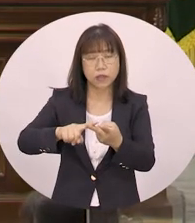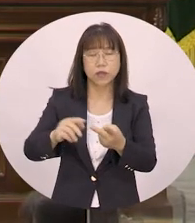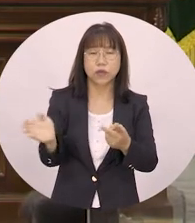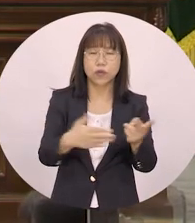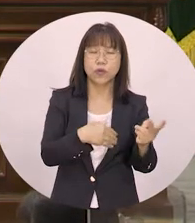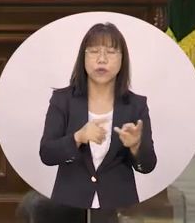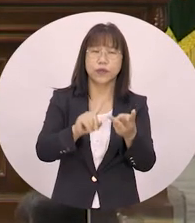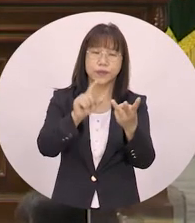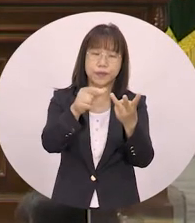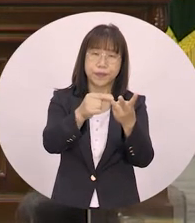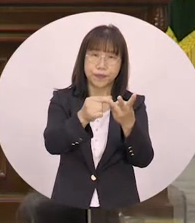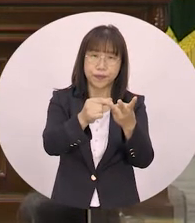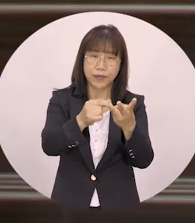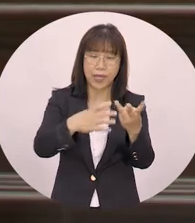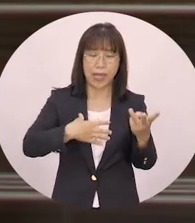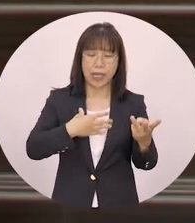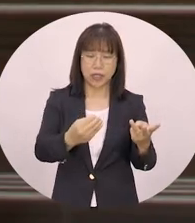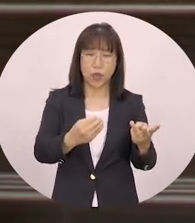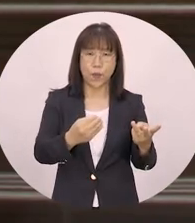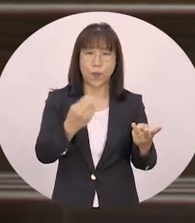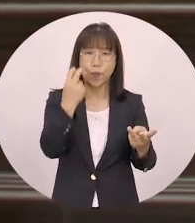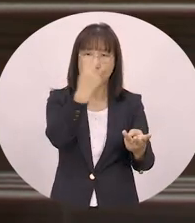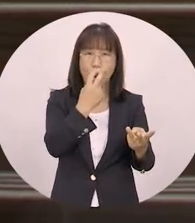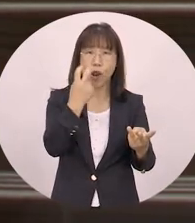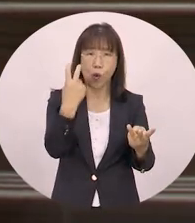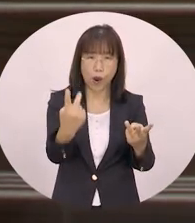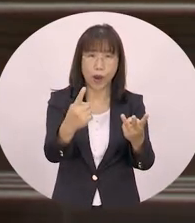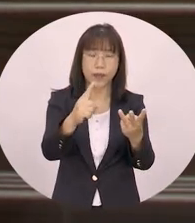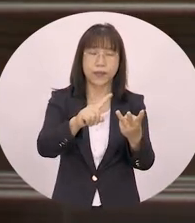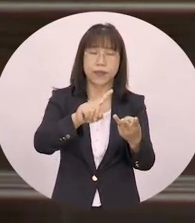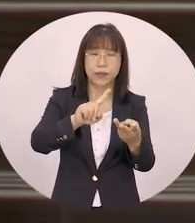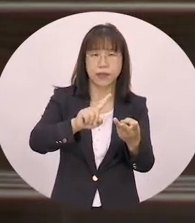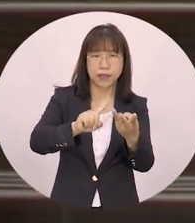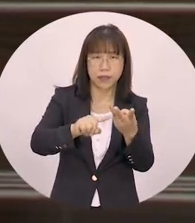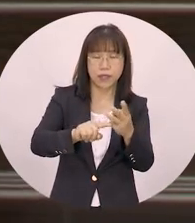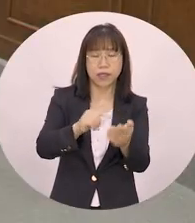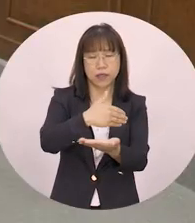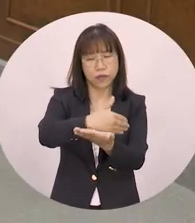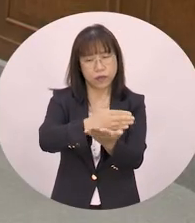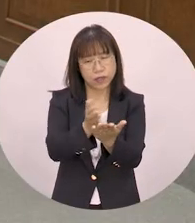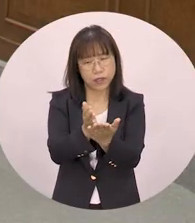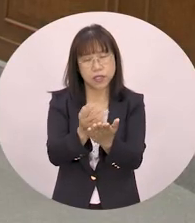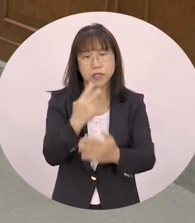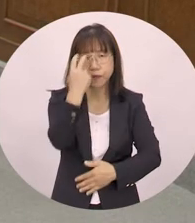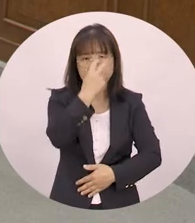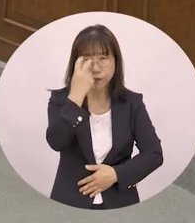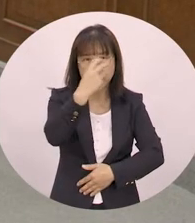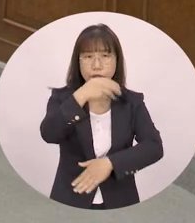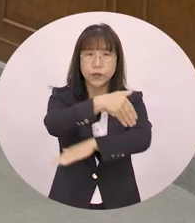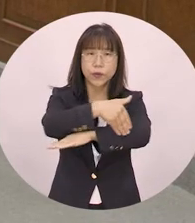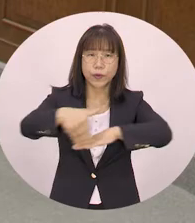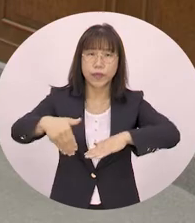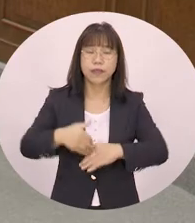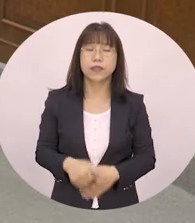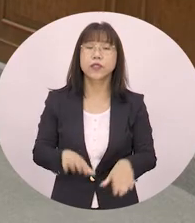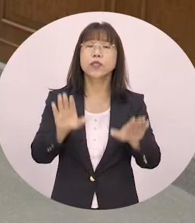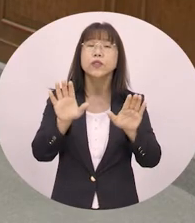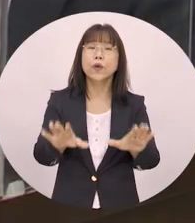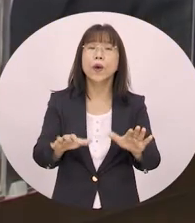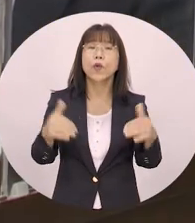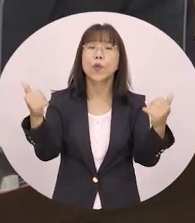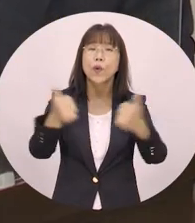일부개정조례안 서울특별시 강서구 안전 보안관 운영 조례안 등 다양한 안건을 심사하게 됩니다